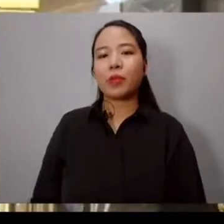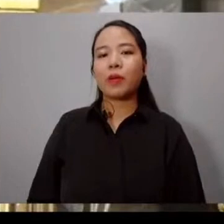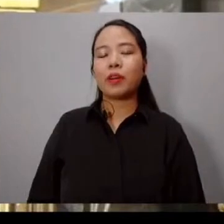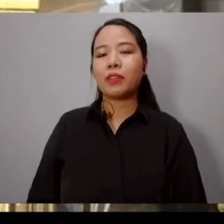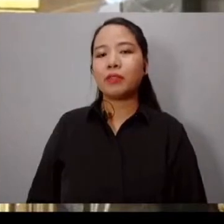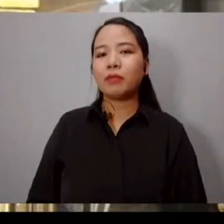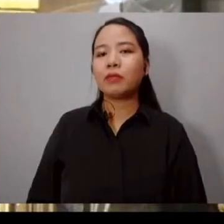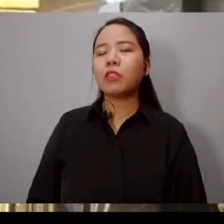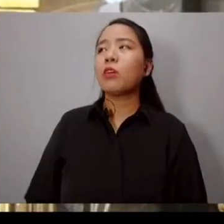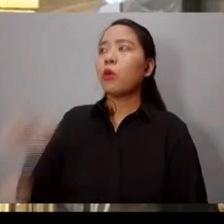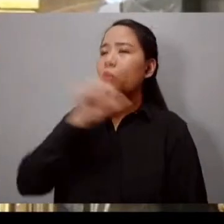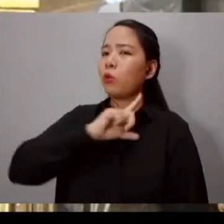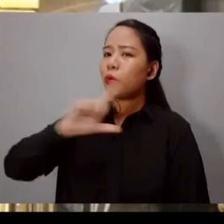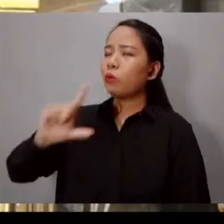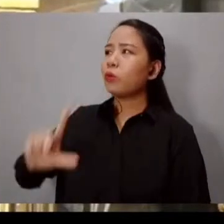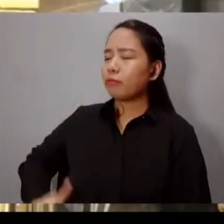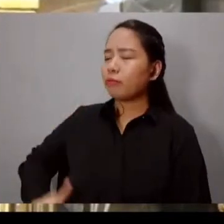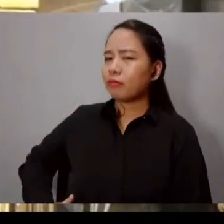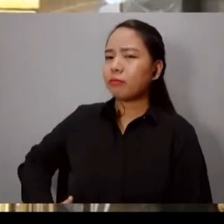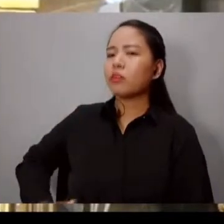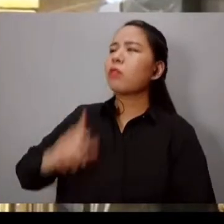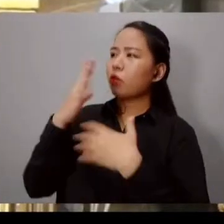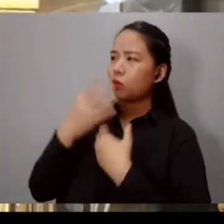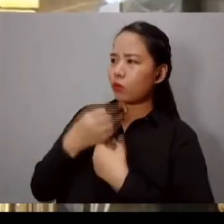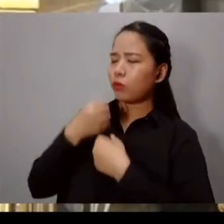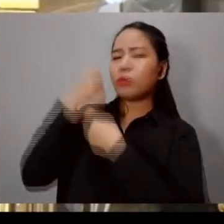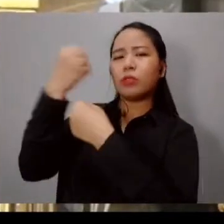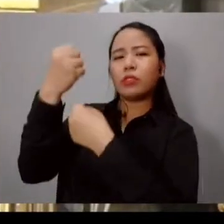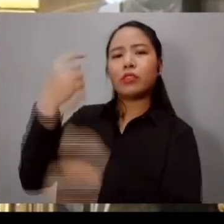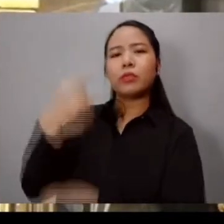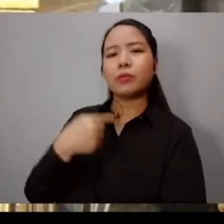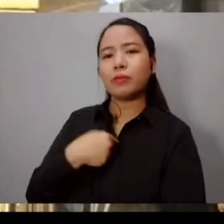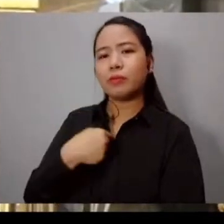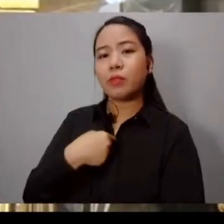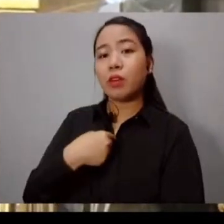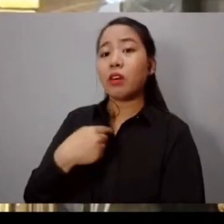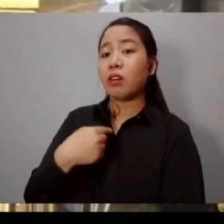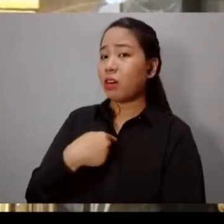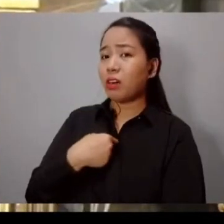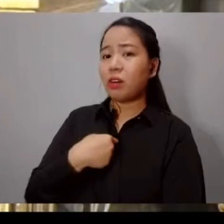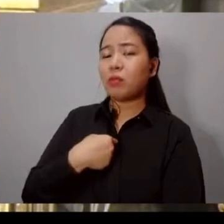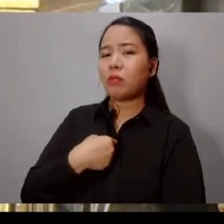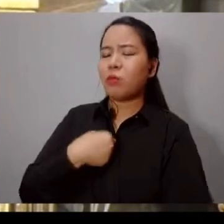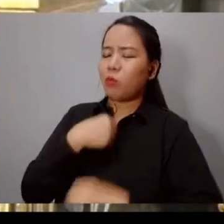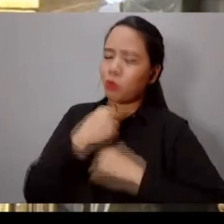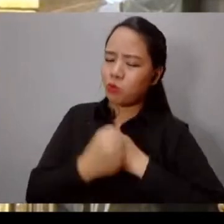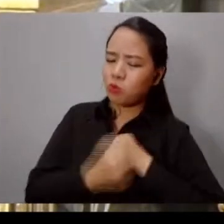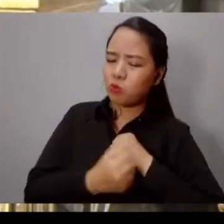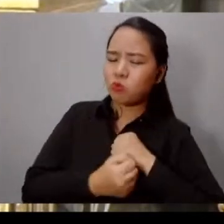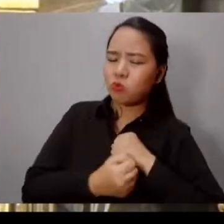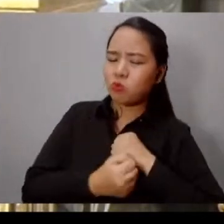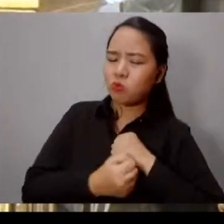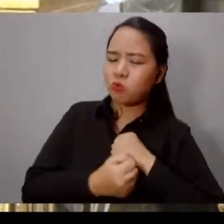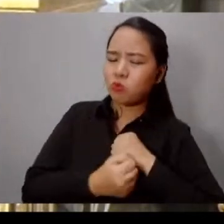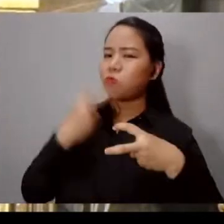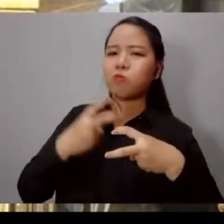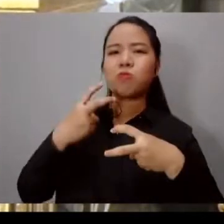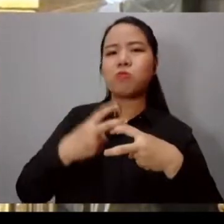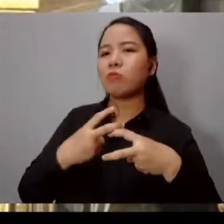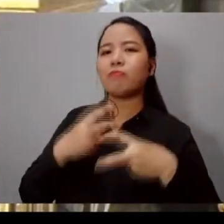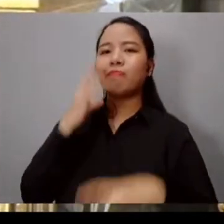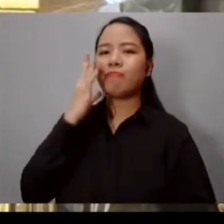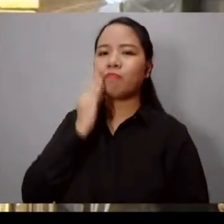"Panginoon, kunin na po ninyo ako. Ako po'y hirap na. Nais ko na pong